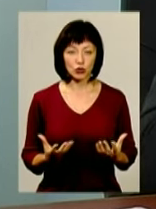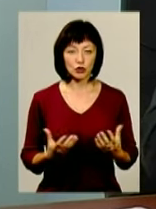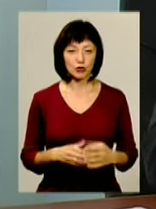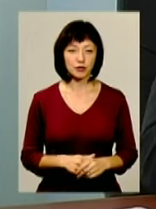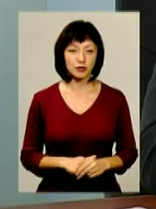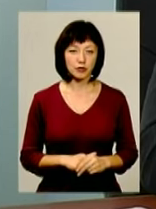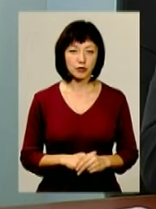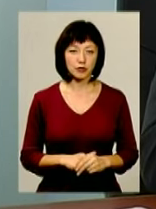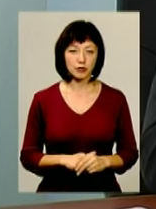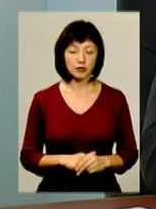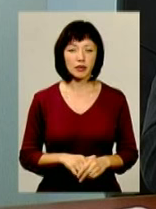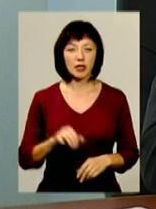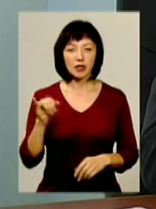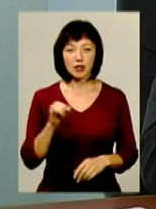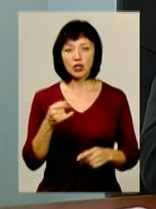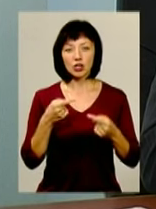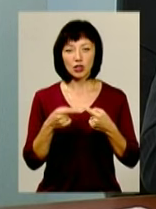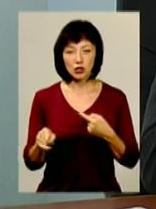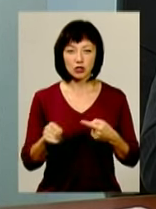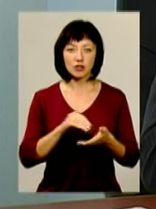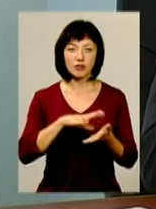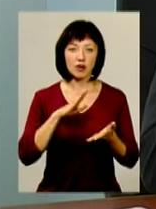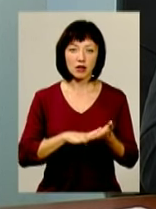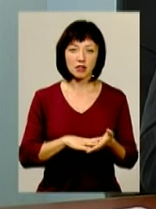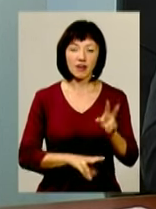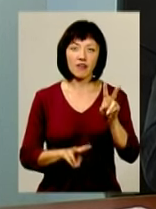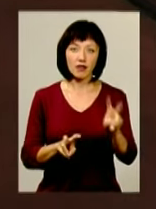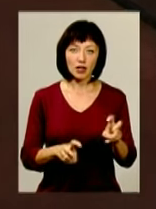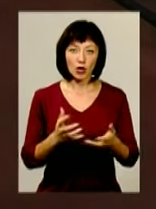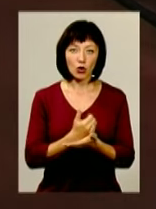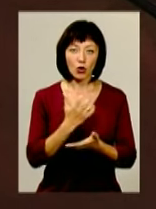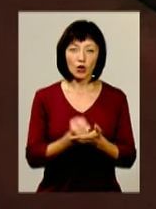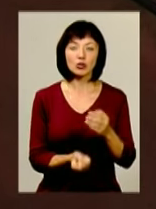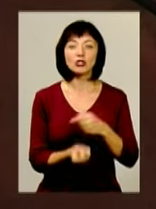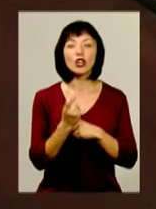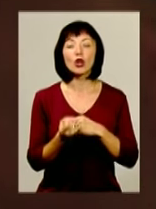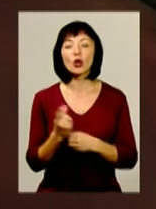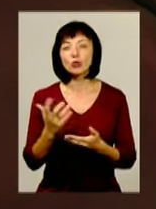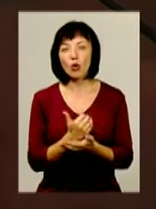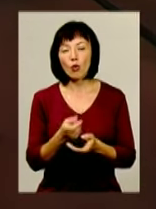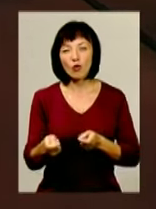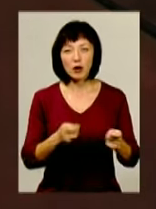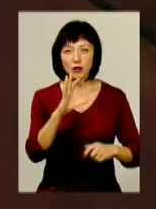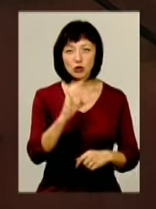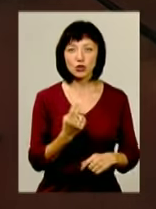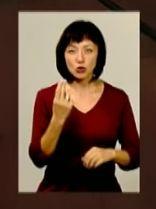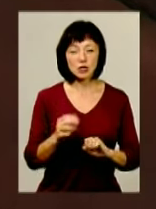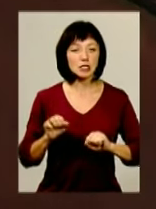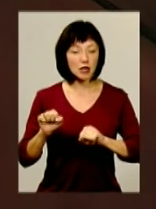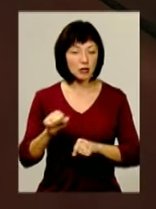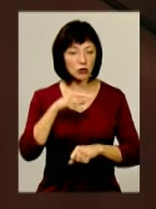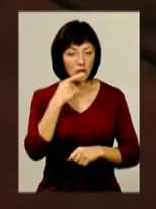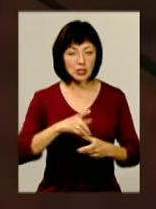інше вказує в декларації вид доходу і джерело доходу. В управлінні соцзахисту переконують, навіть